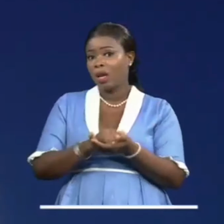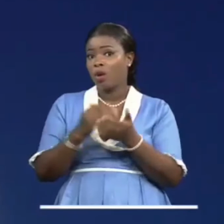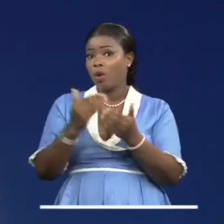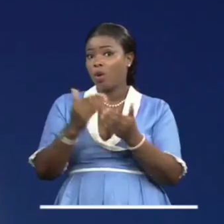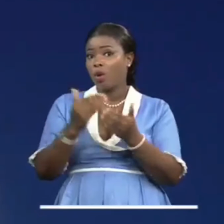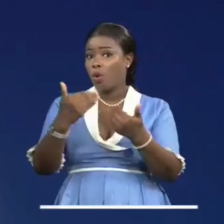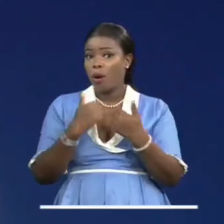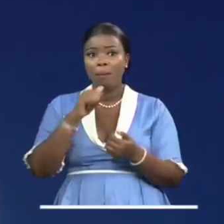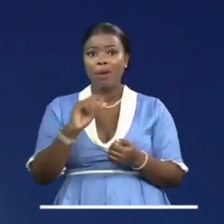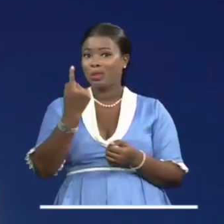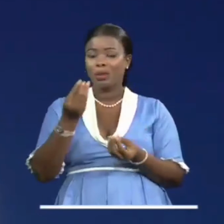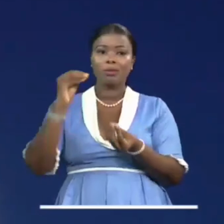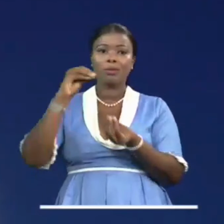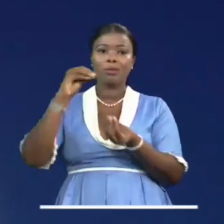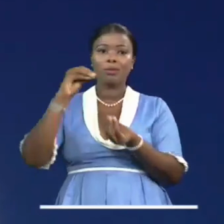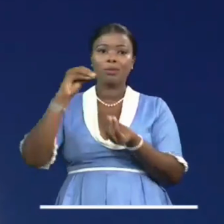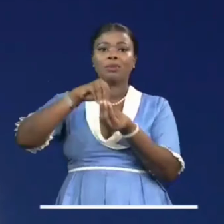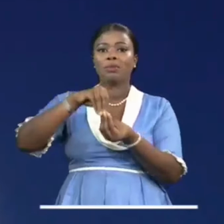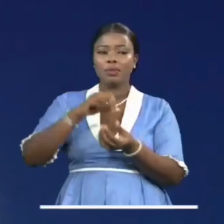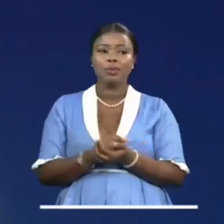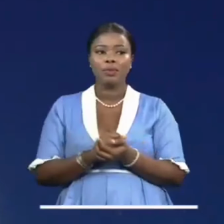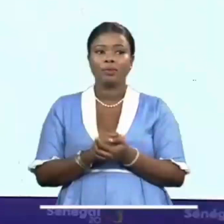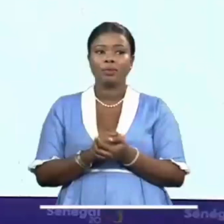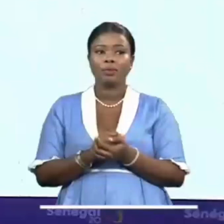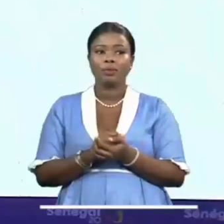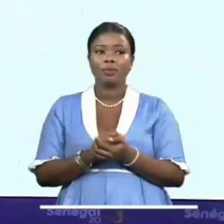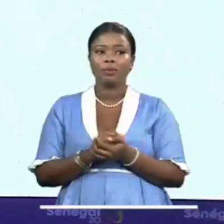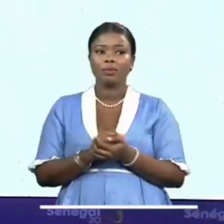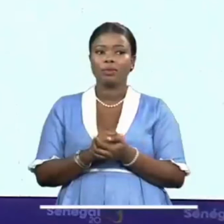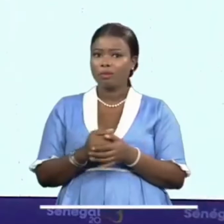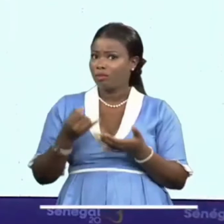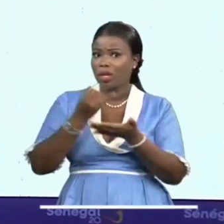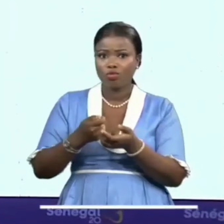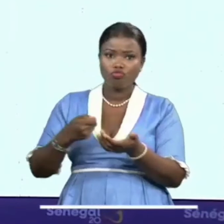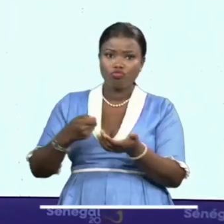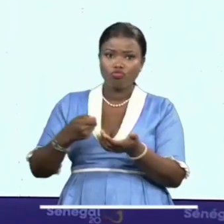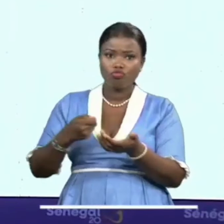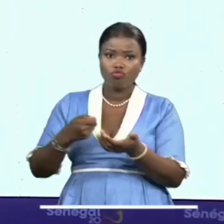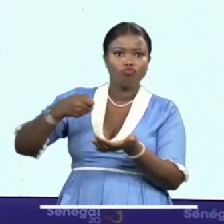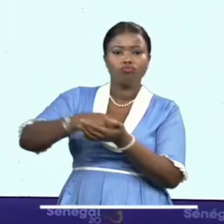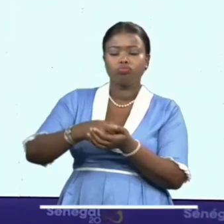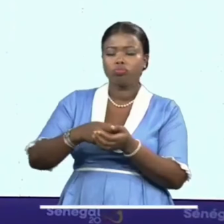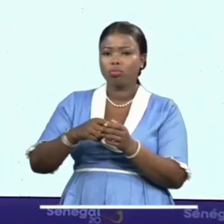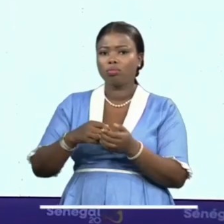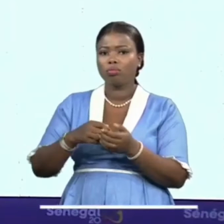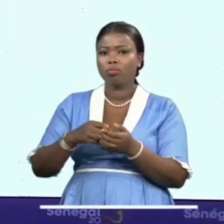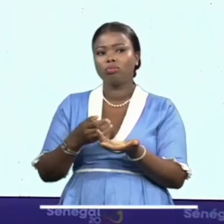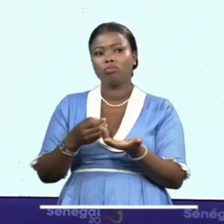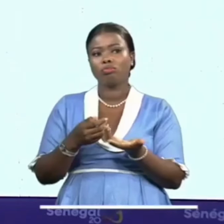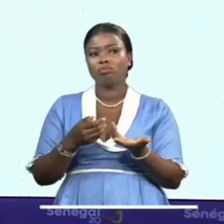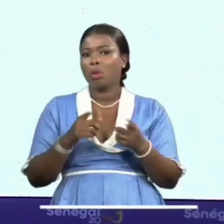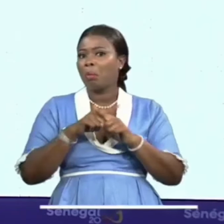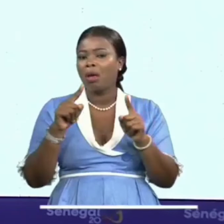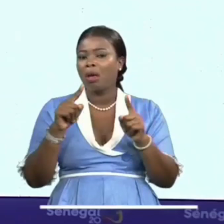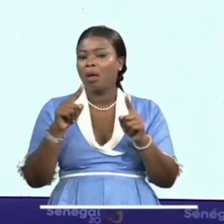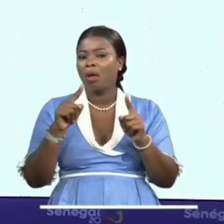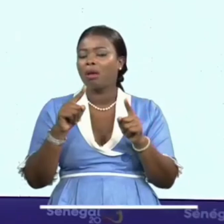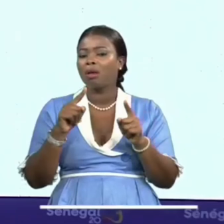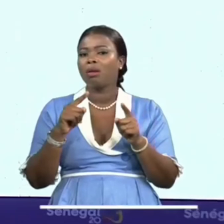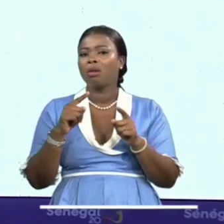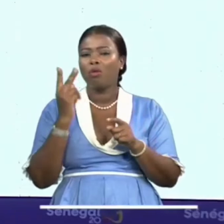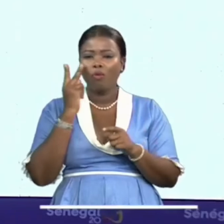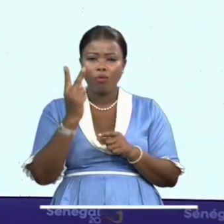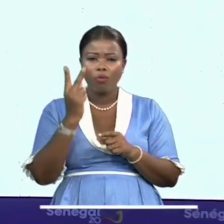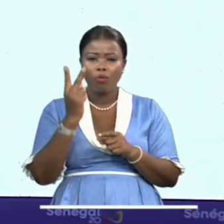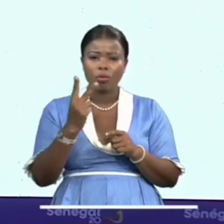en augmentant systématiquement les investissements mais en renforçant l'innovation parce qu'on a remarqué qu'on a eu beaucoup de croissance économique par le